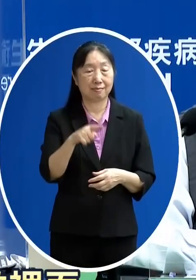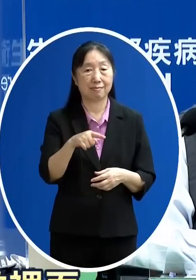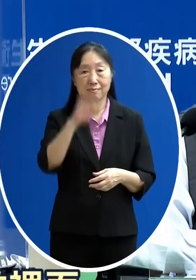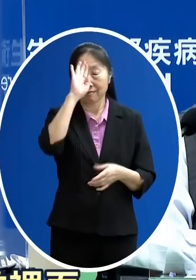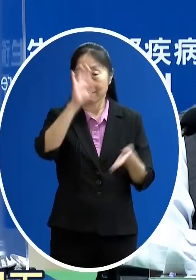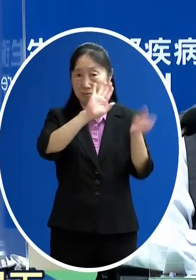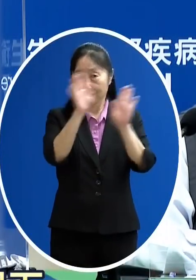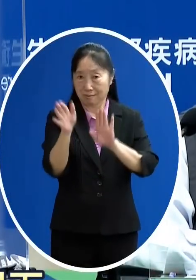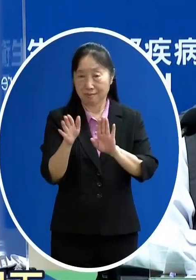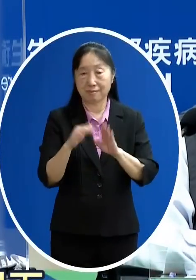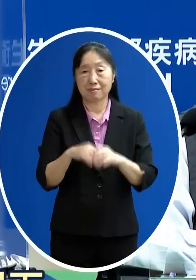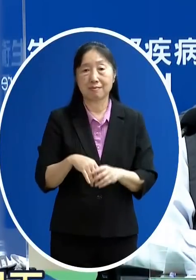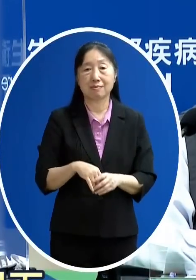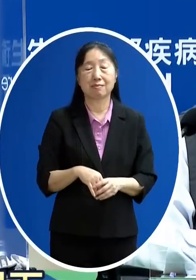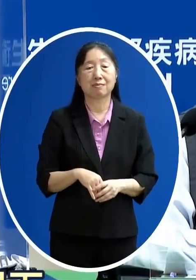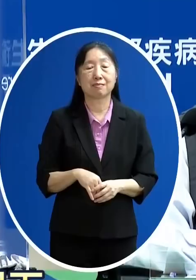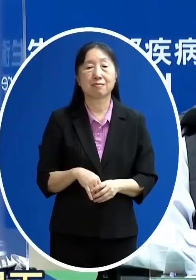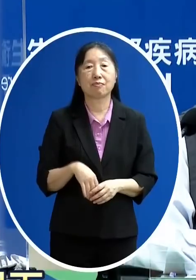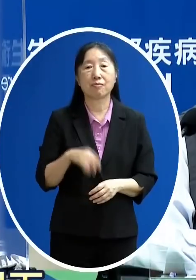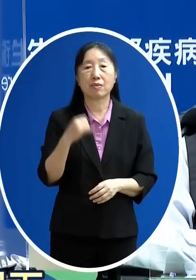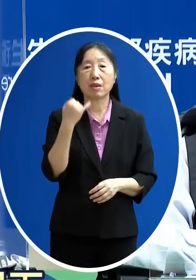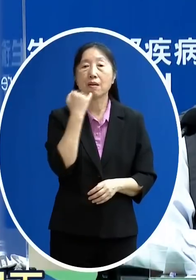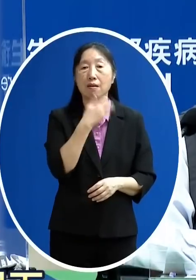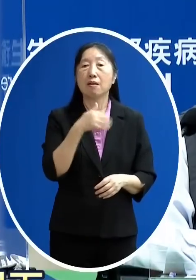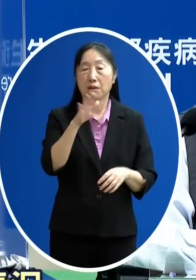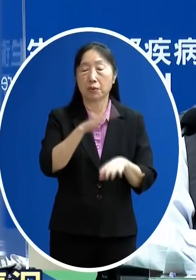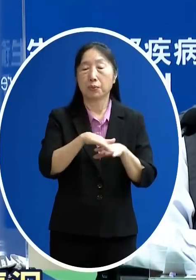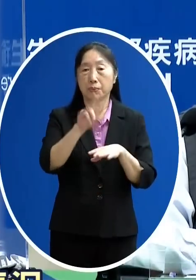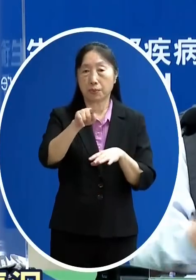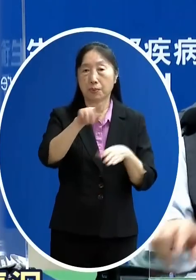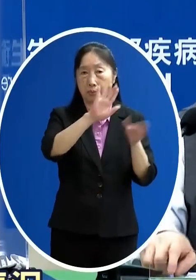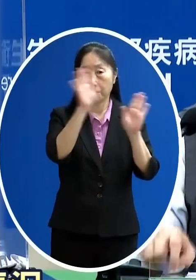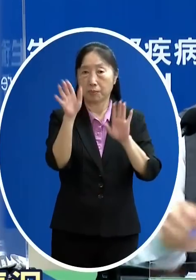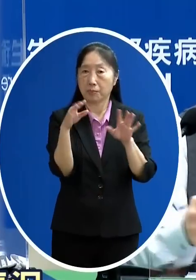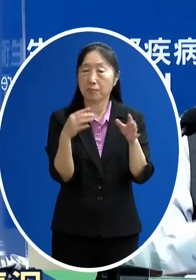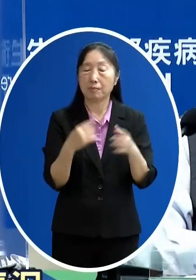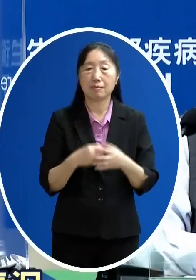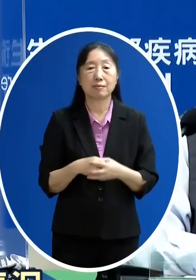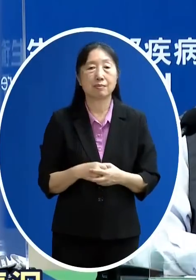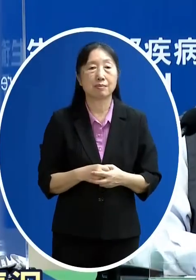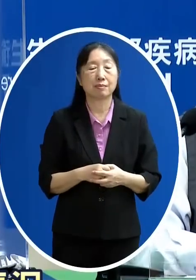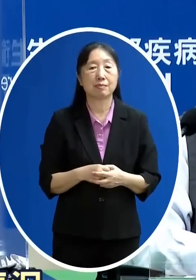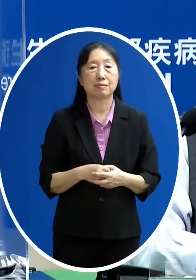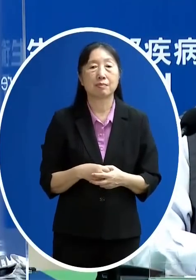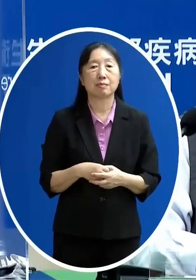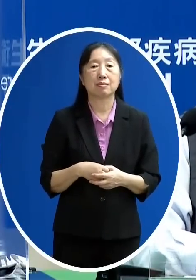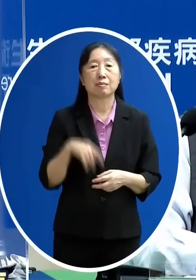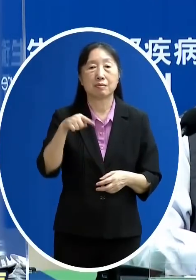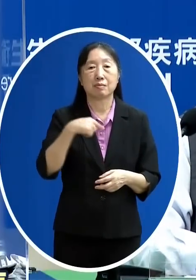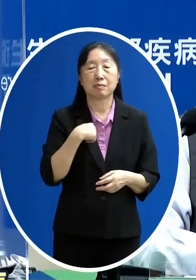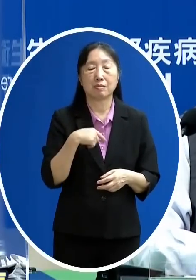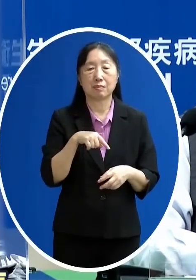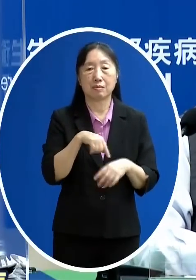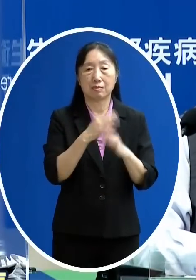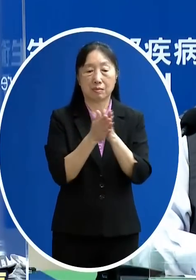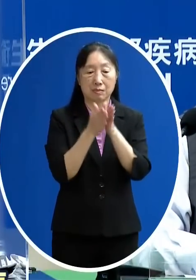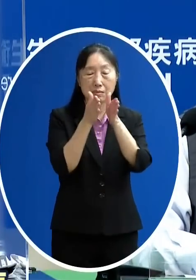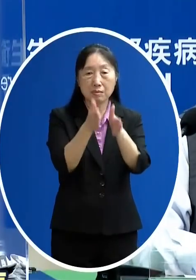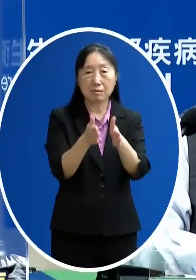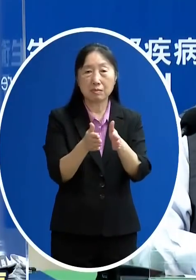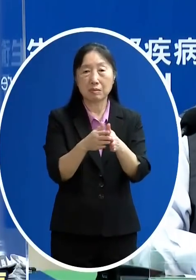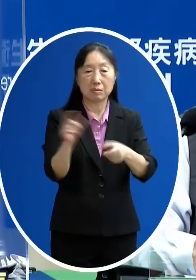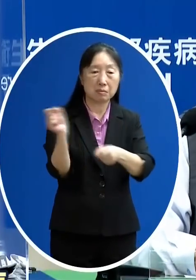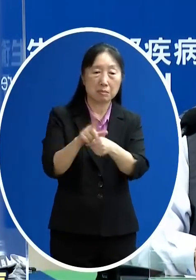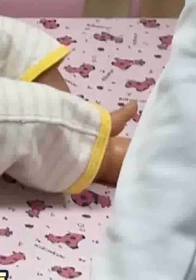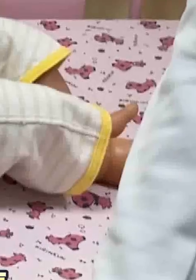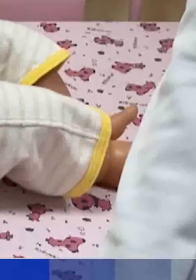里面哈，任何疾病在任何情况下都会有这些类似的情况，那我们也不用说太去把它好渲